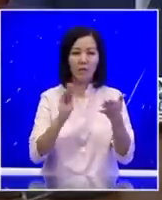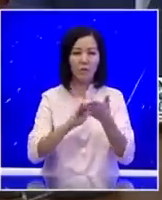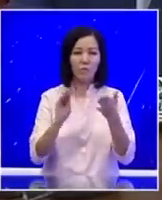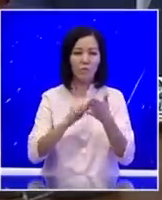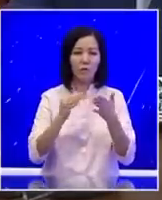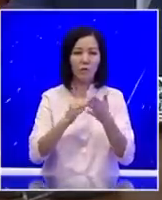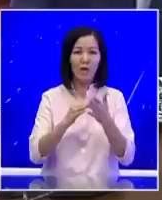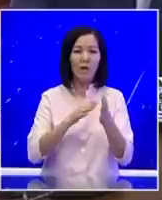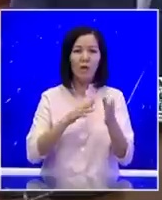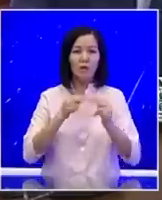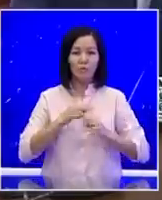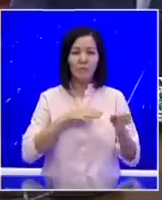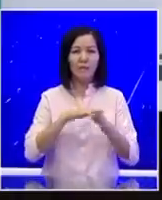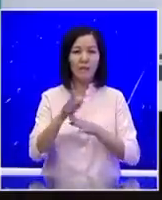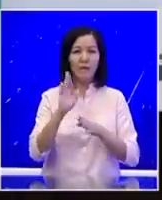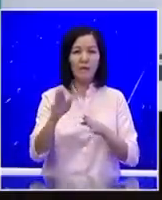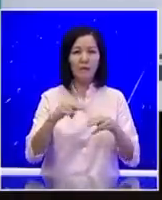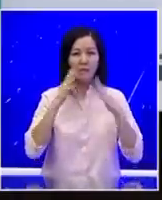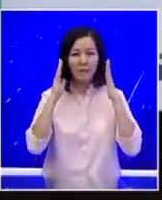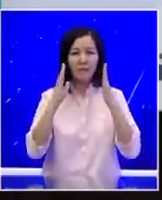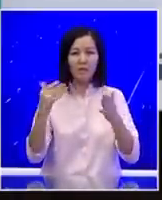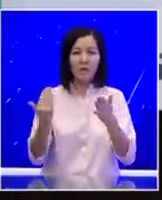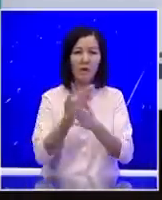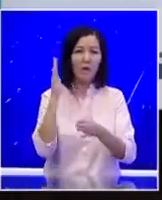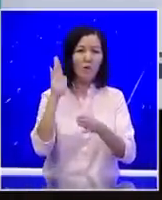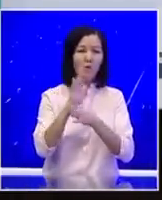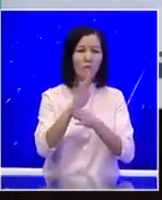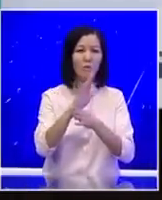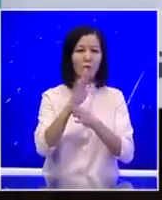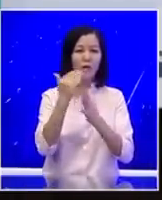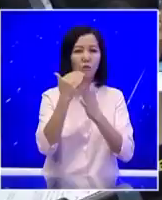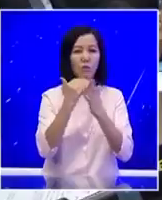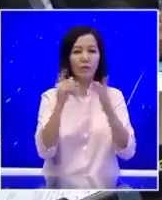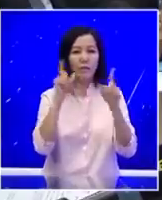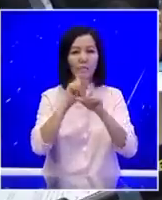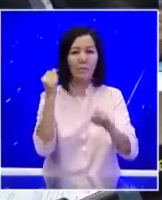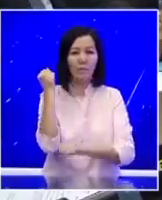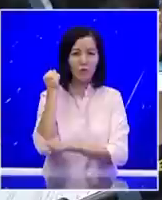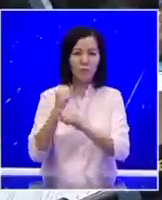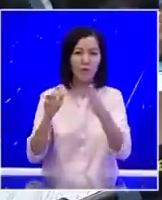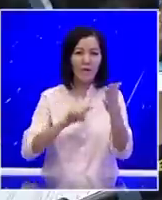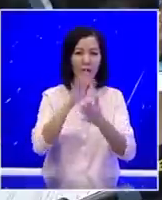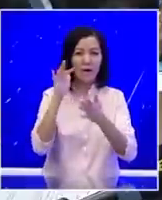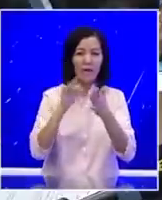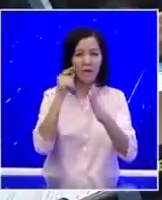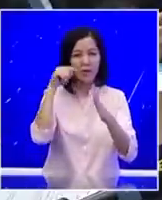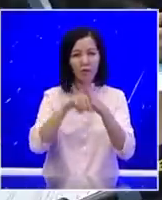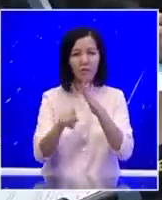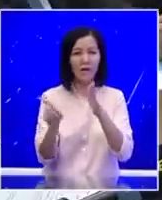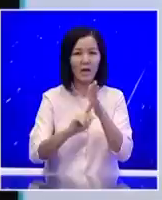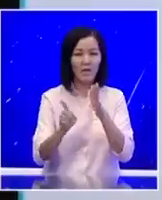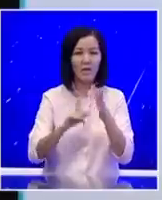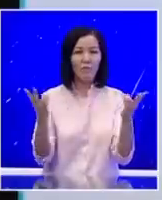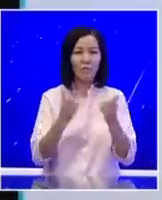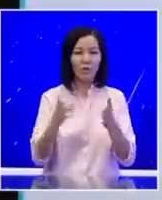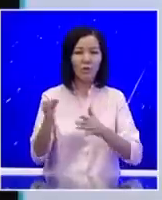қабылдайтын болады. Ескере кететін бір жайт, жаңа қаулы бойынша жоғарыдағы мекемелердегі жұмысшылар қала ішінде қатынауы шарт, ал облыс